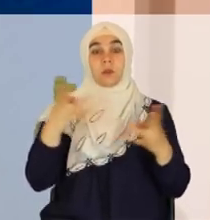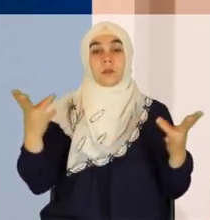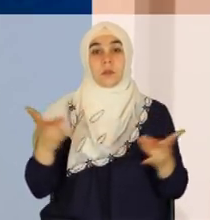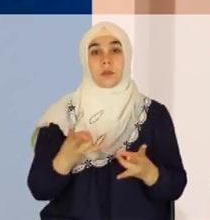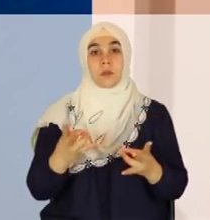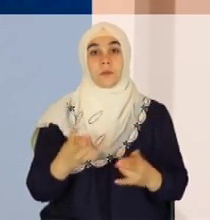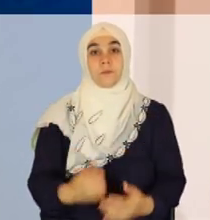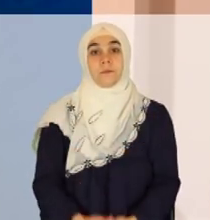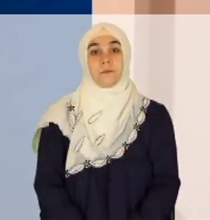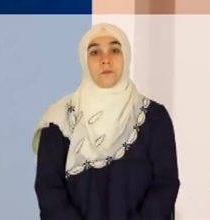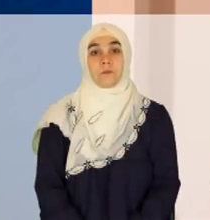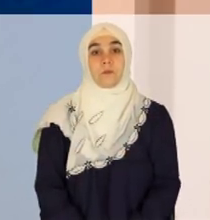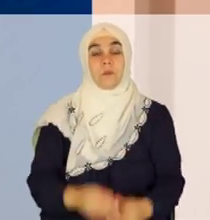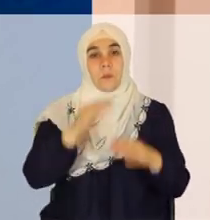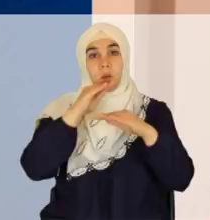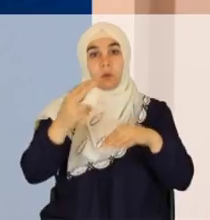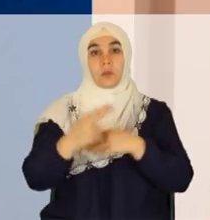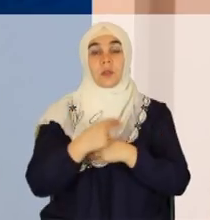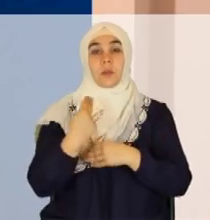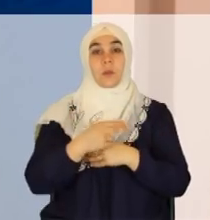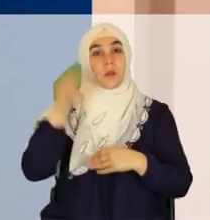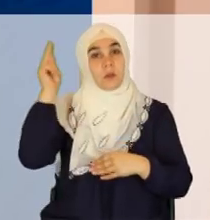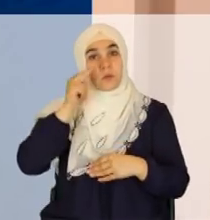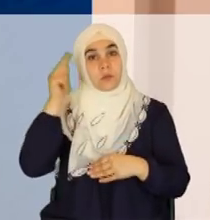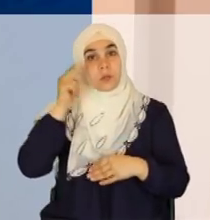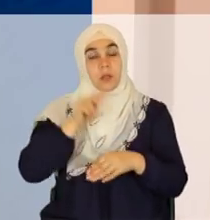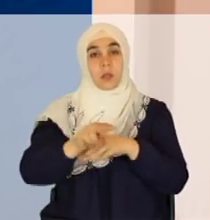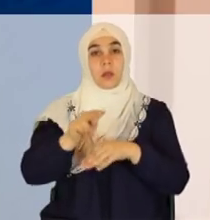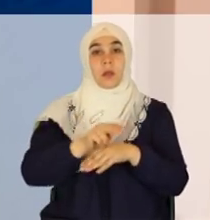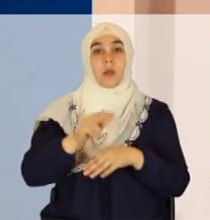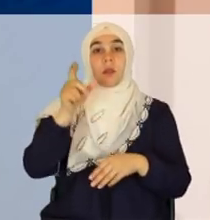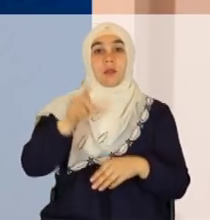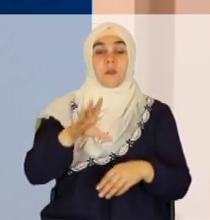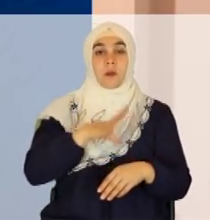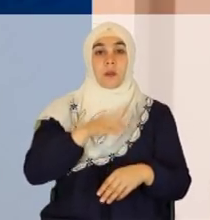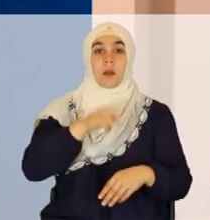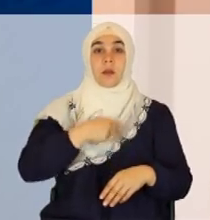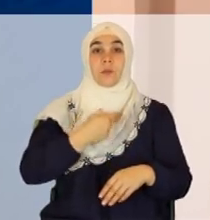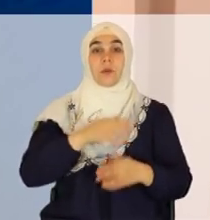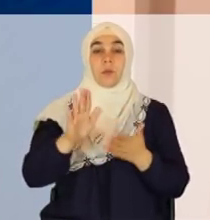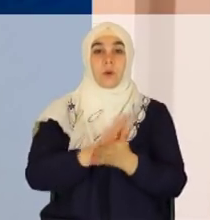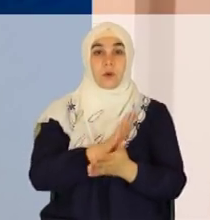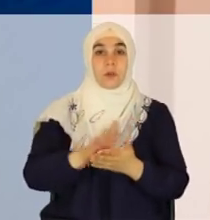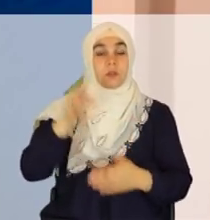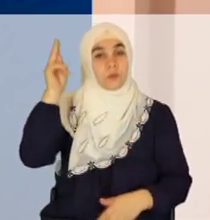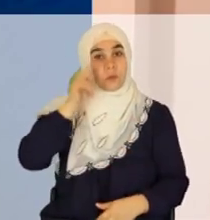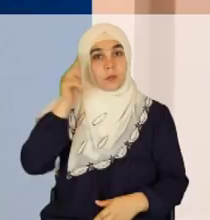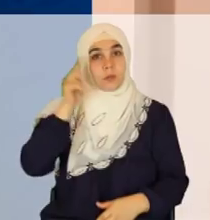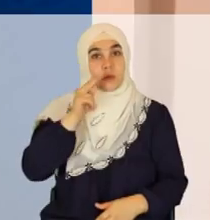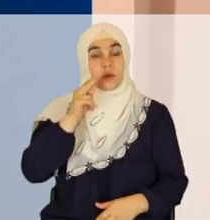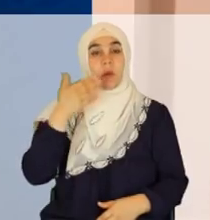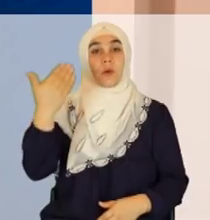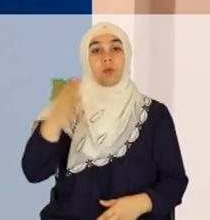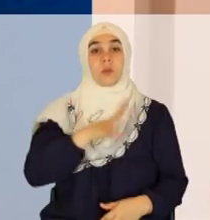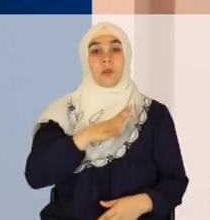gerek. Ruhi terbiye ilmi. İnsan kalbini pakileş ilmi.